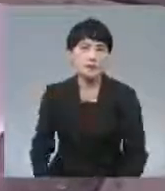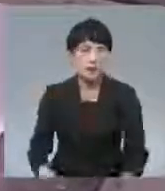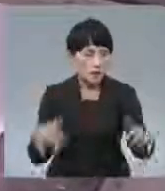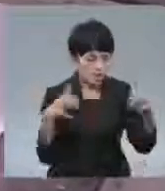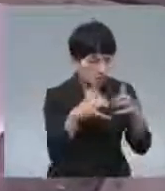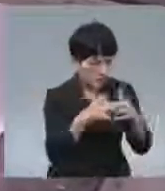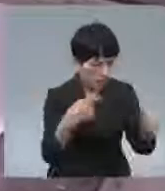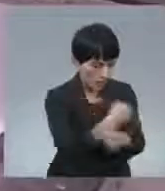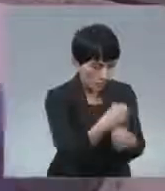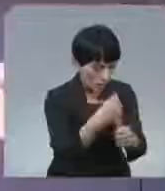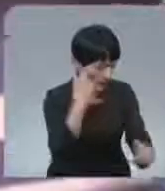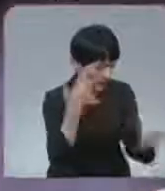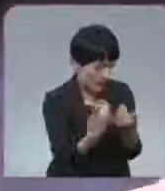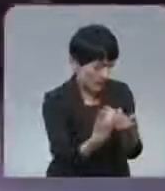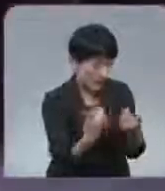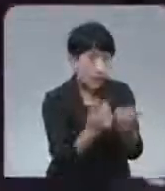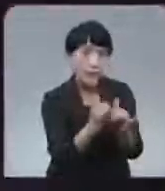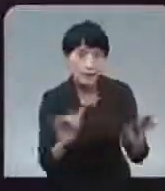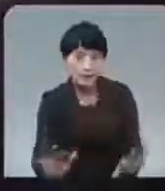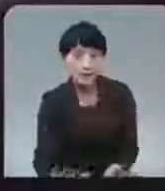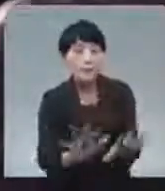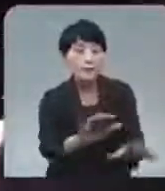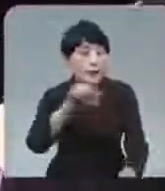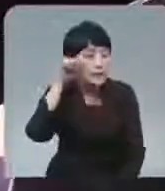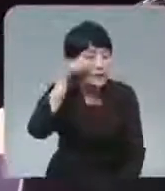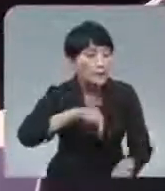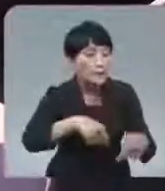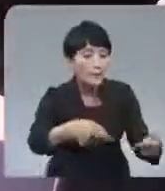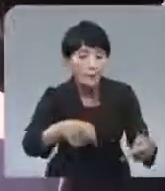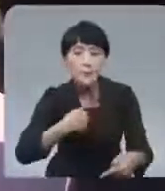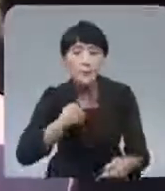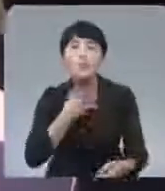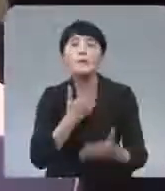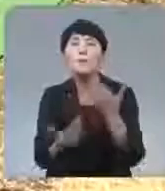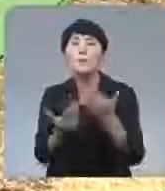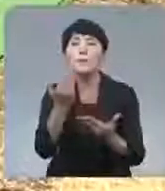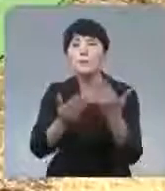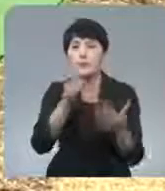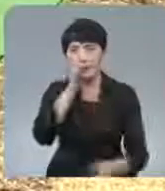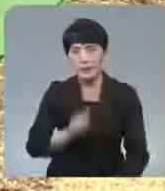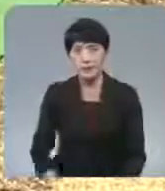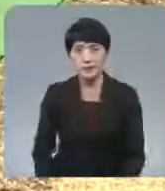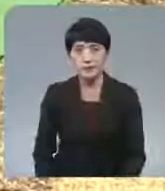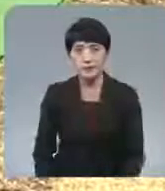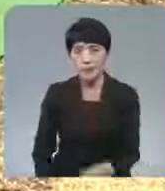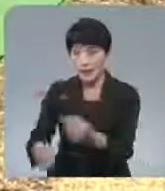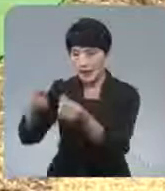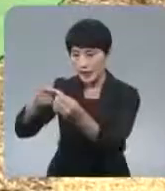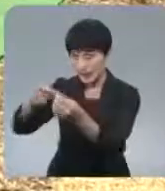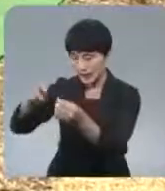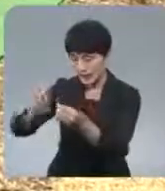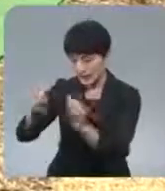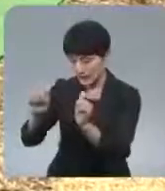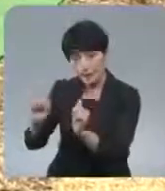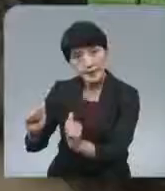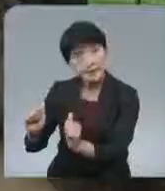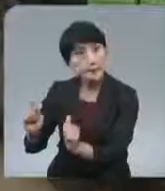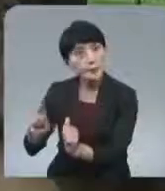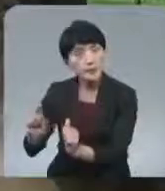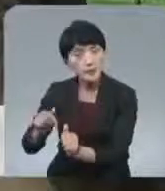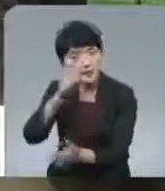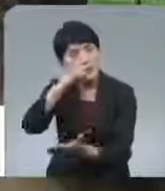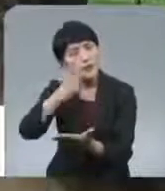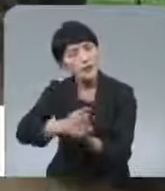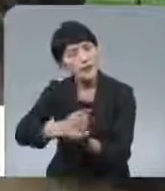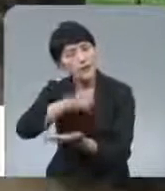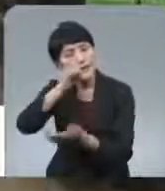暴力的各种聚会活动。一审和二审对该案件的判决不一致，一审法院认为这不属于正当